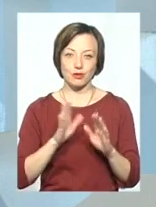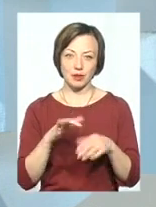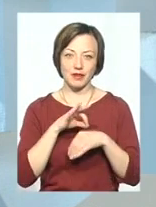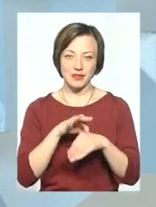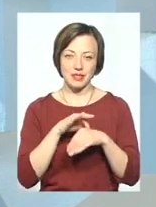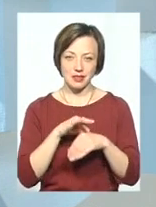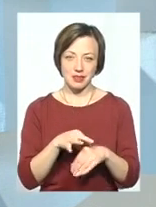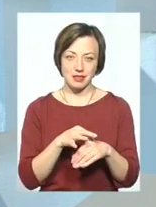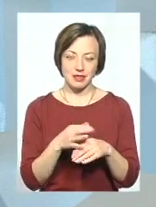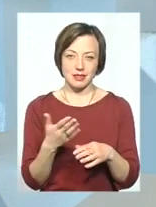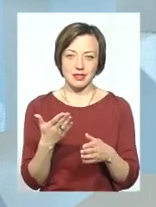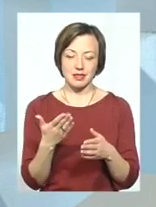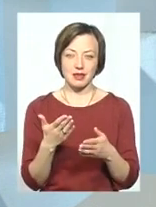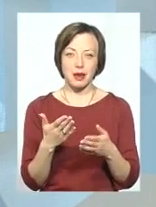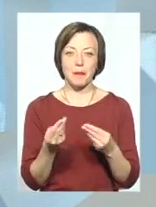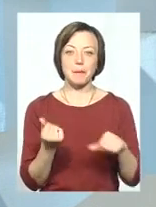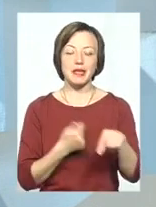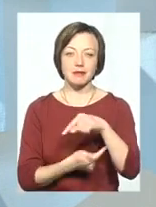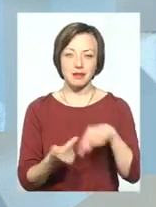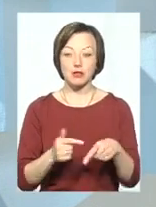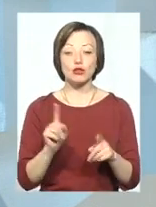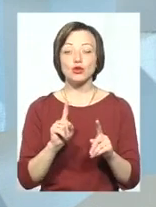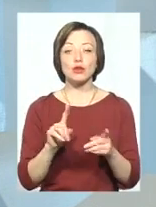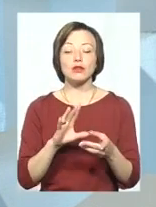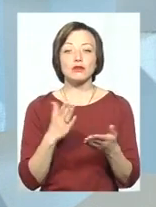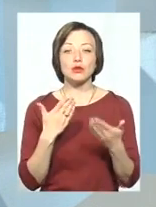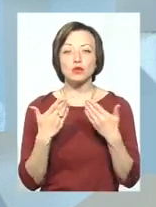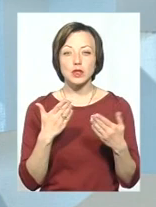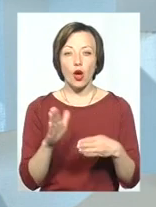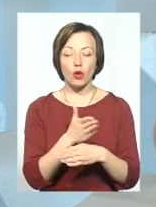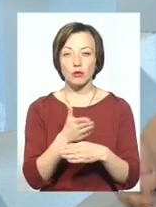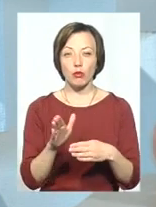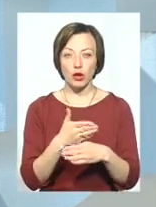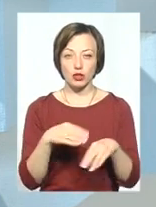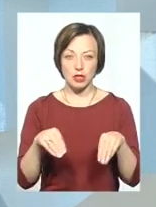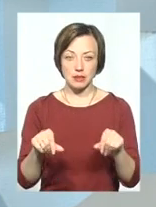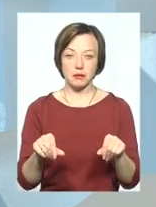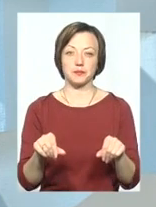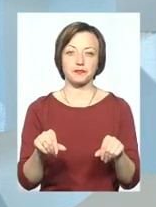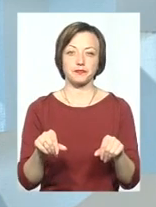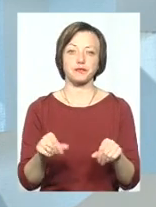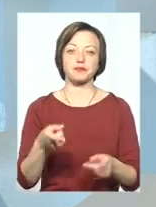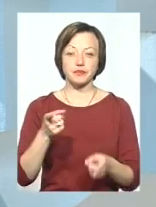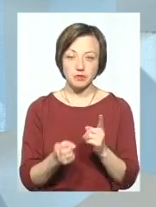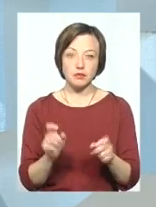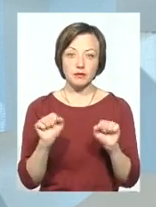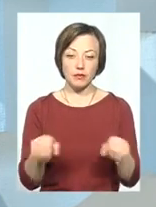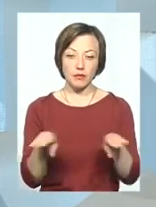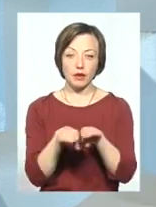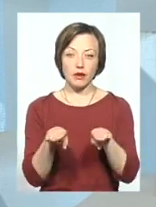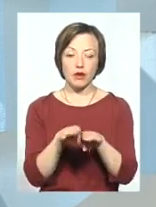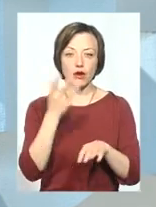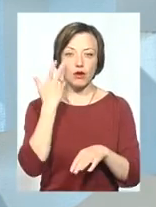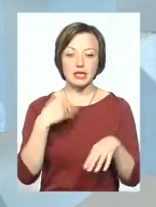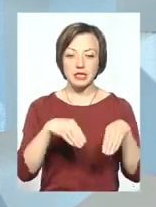вестися гра. Що ж стосується загалом розпоряджання ее землями, ми дійсно можемо порівняти, коли